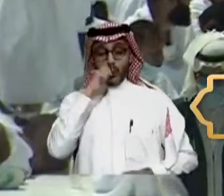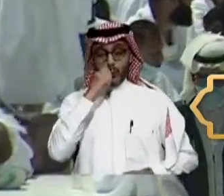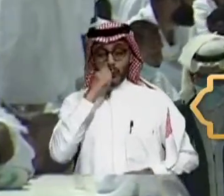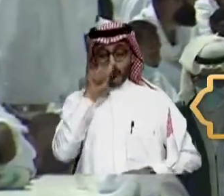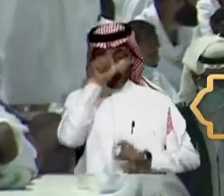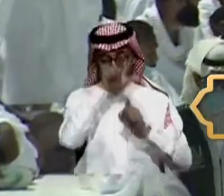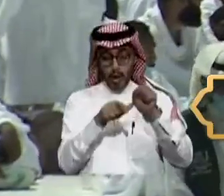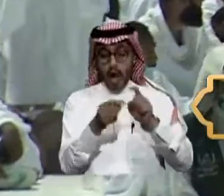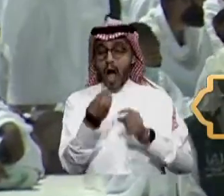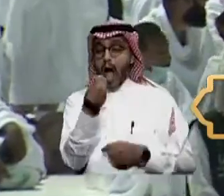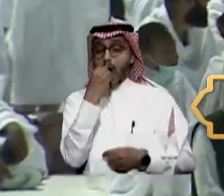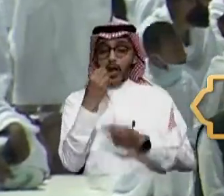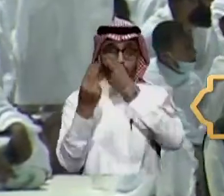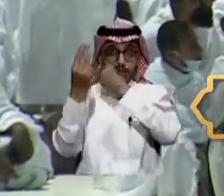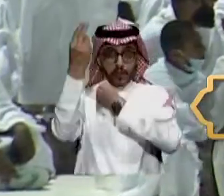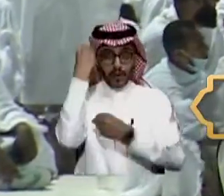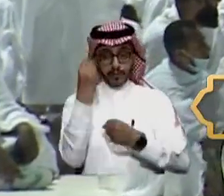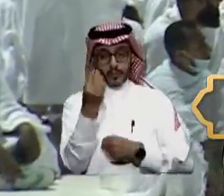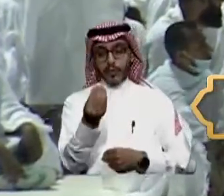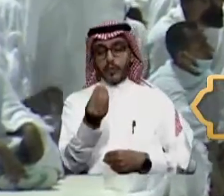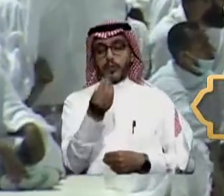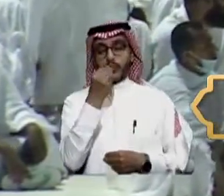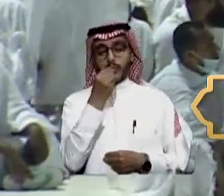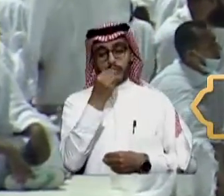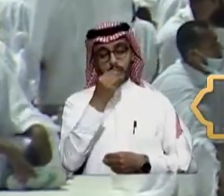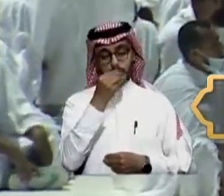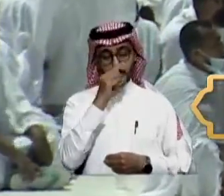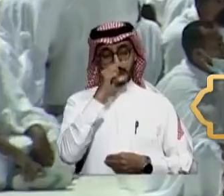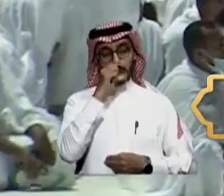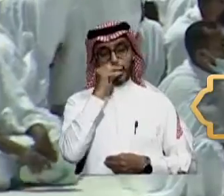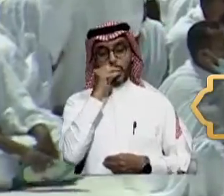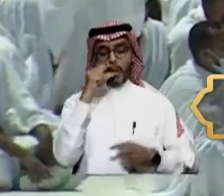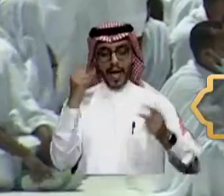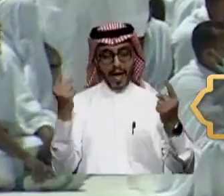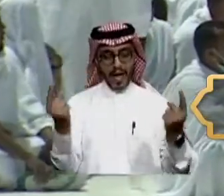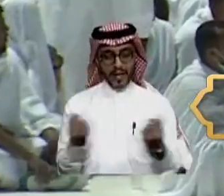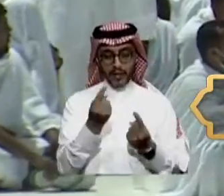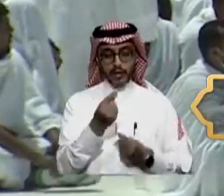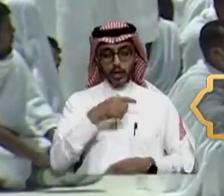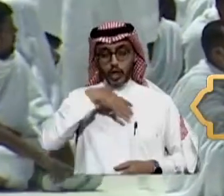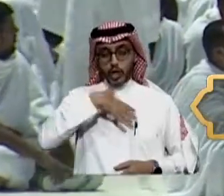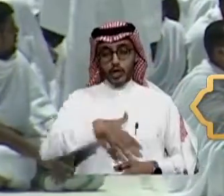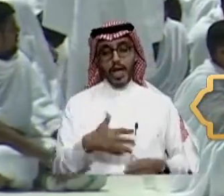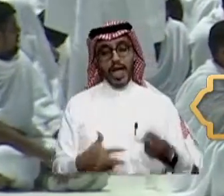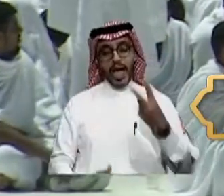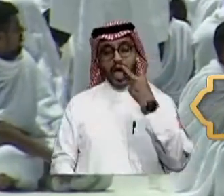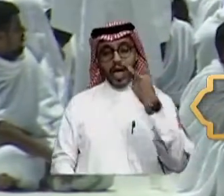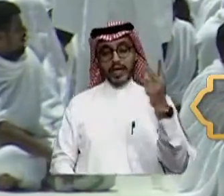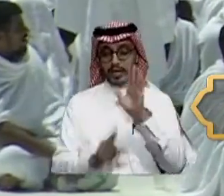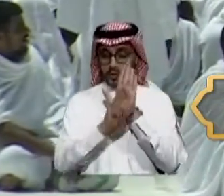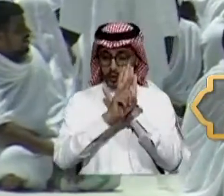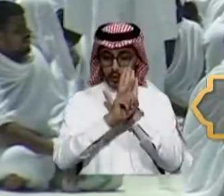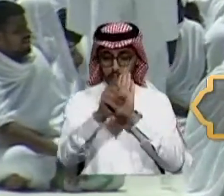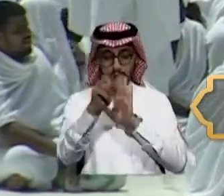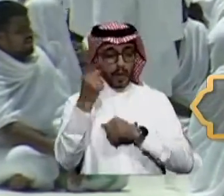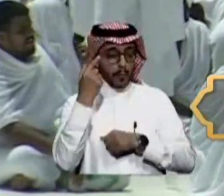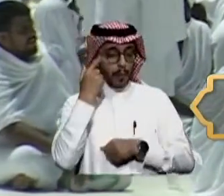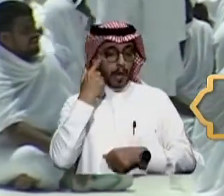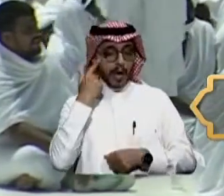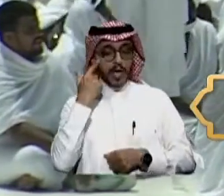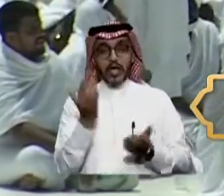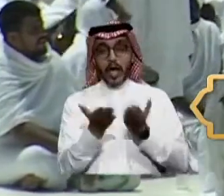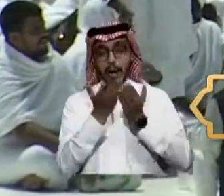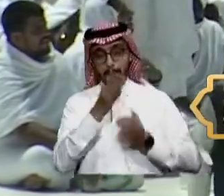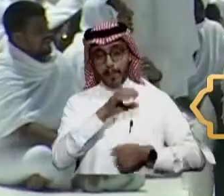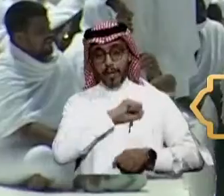فليصمه كما جاء في الحديث الذي اخرجه الشيخان في صحيحيهما واللفظ للبخاري رحمه الله